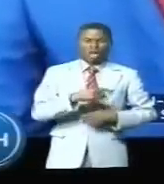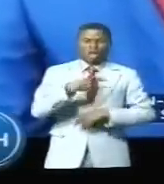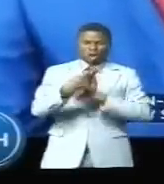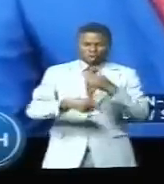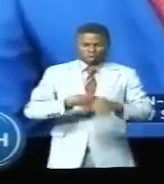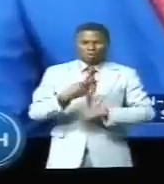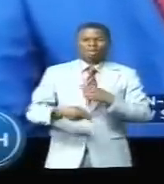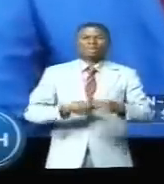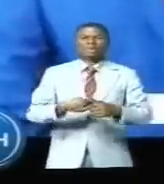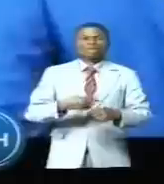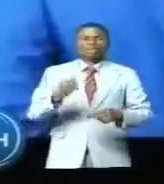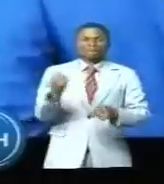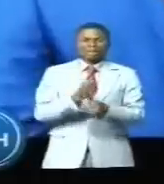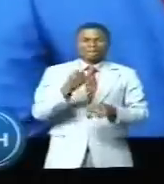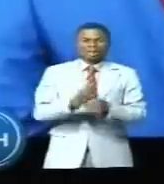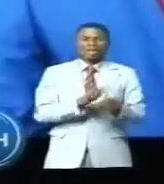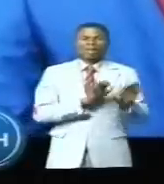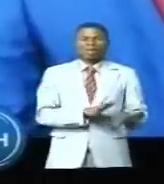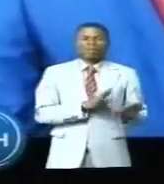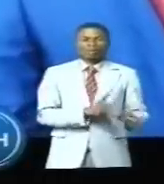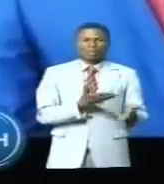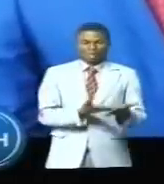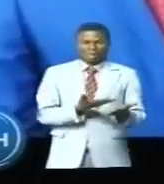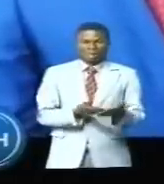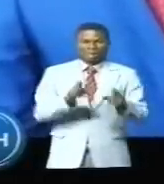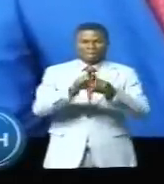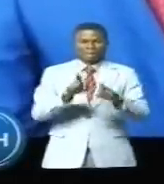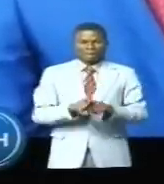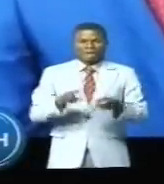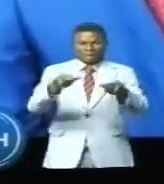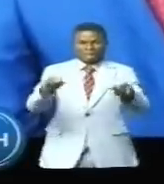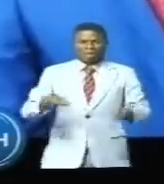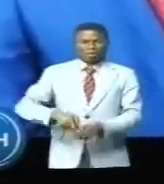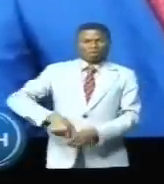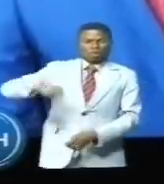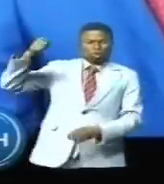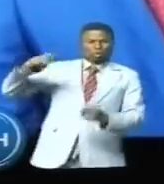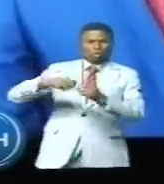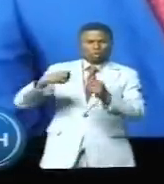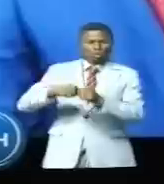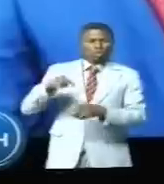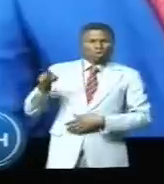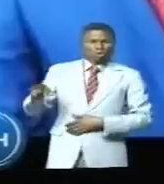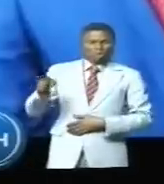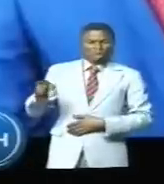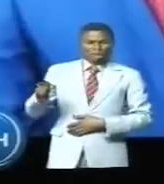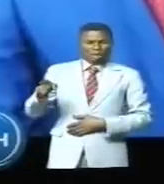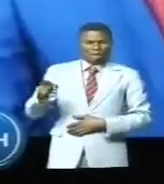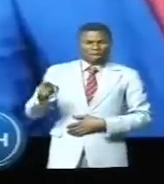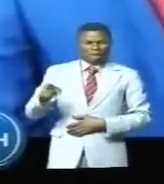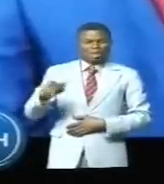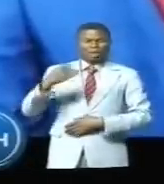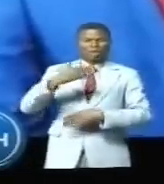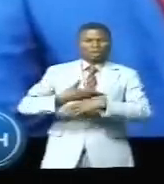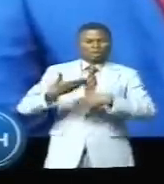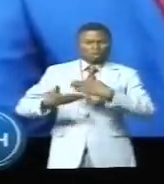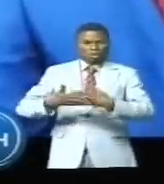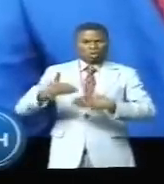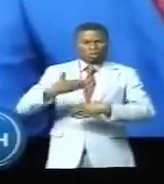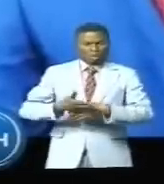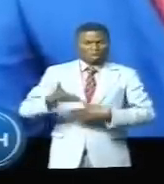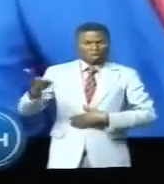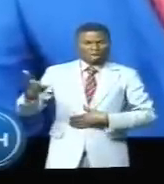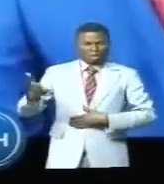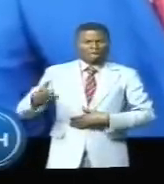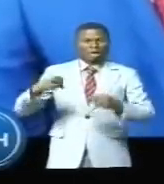train pratiquement d'attendre, qui est le poste haute tension de Bukangalonzo, qui a été récemment rétrocédé